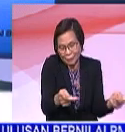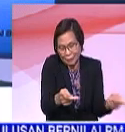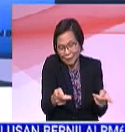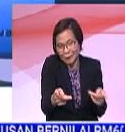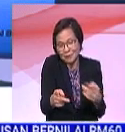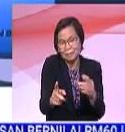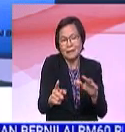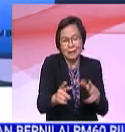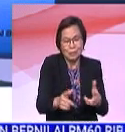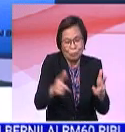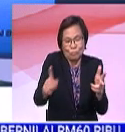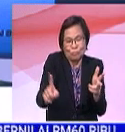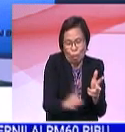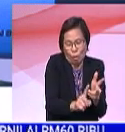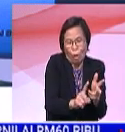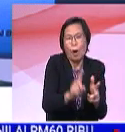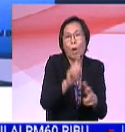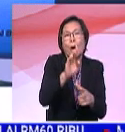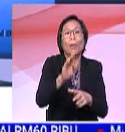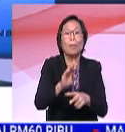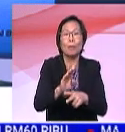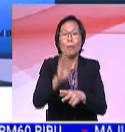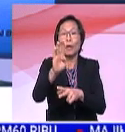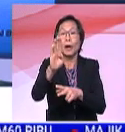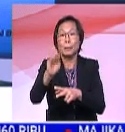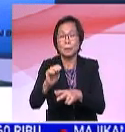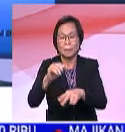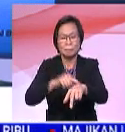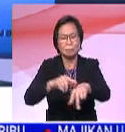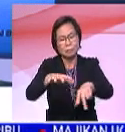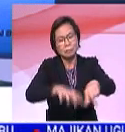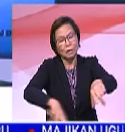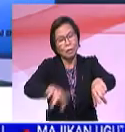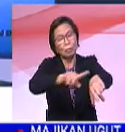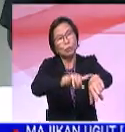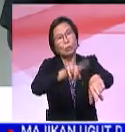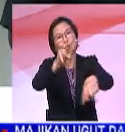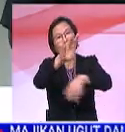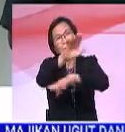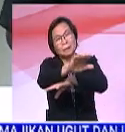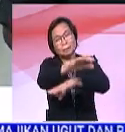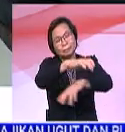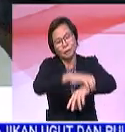di Permatang Pauh Bukit Mertajam sekitar 2 petang.